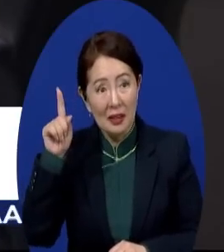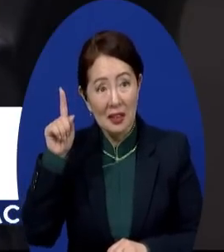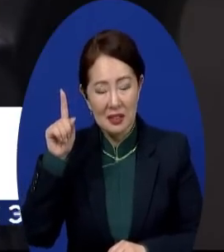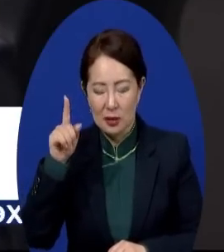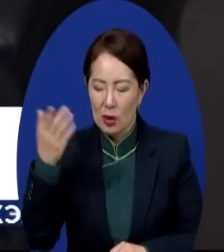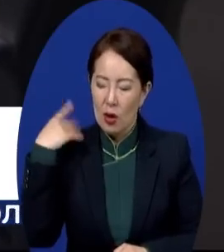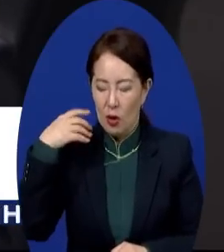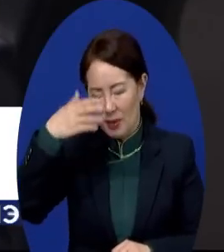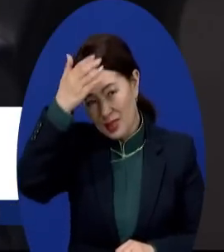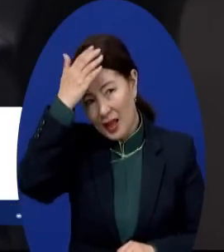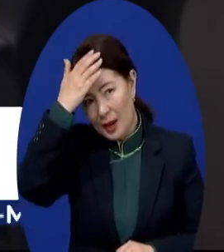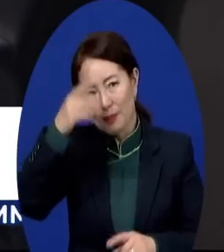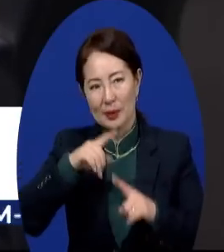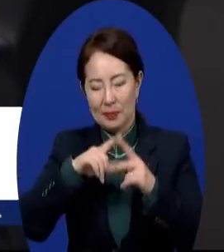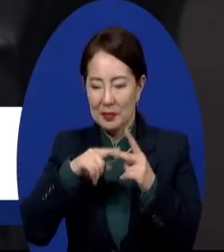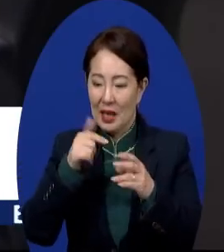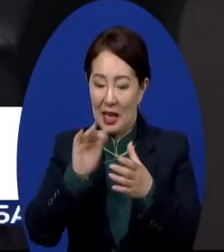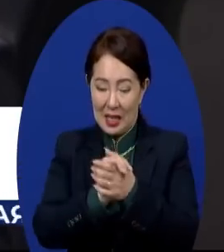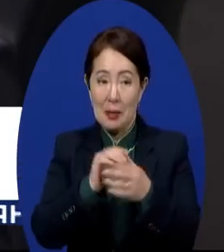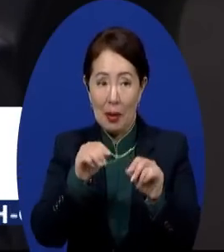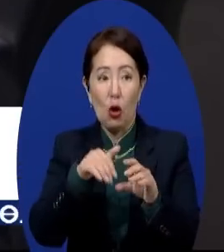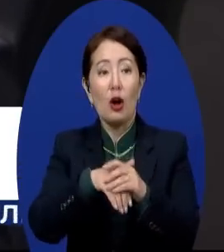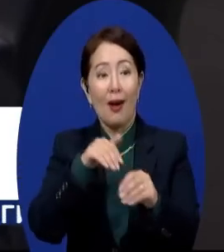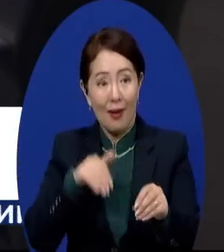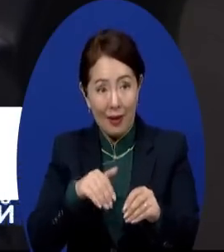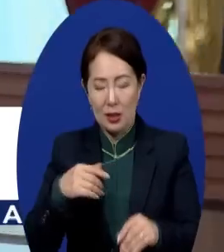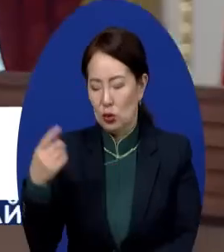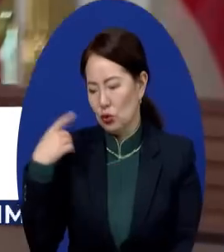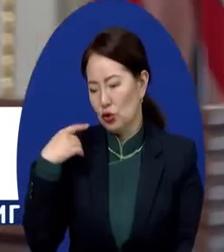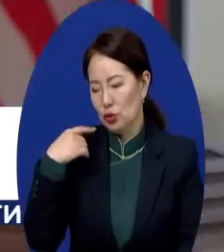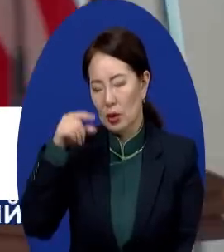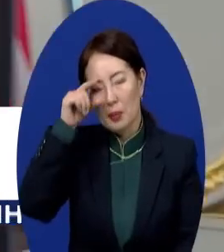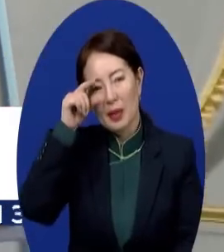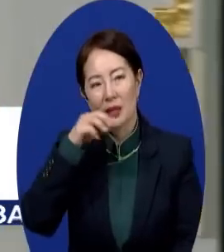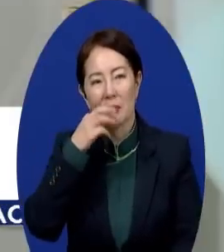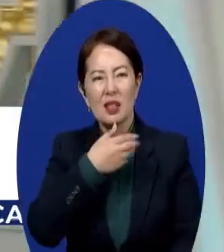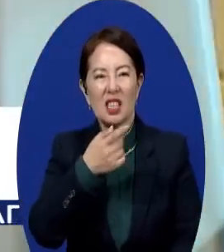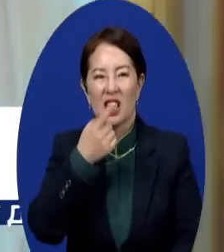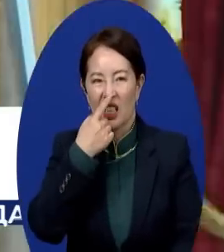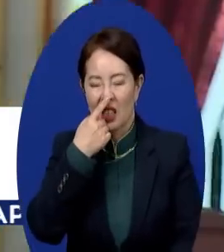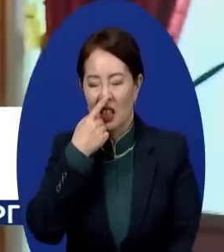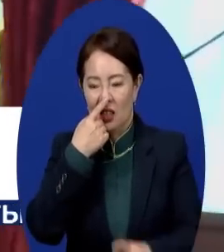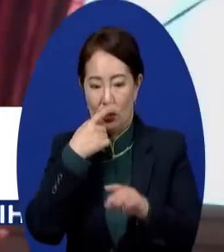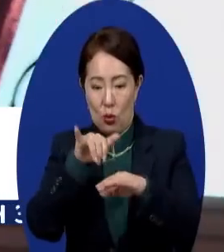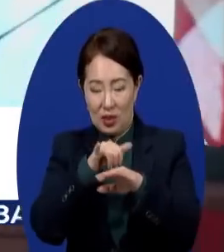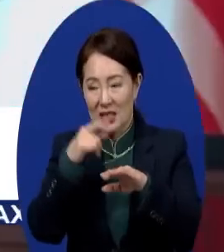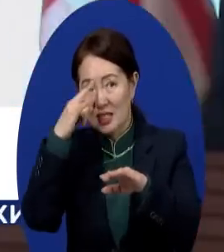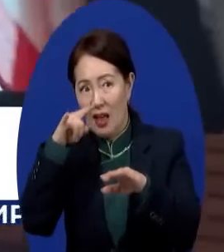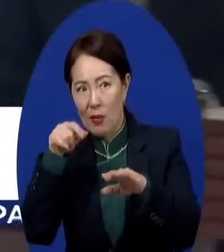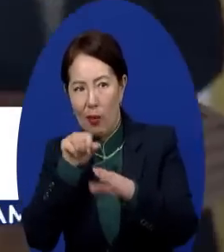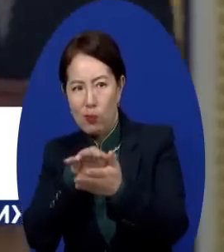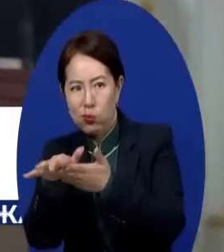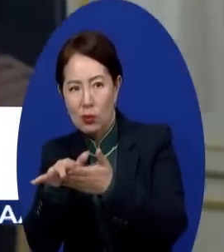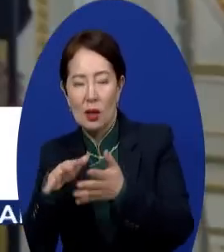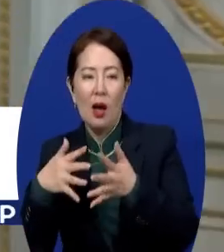засаг захиргаа дараа нь одоо уг гэрээнээс гарсан. За Байден өчигдрийн мэдээлдэлдээ Хятад Тайвань руу довтлох юм бол Америкийн нэгдсэн улс